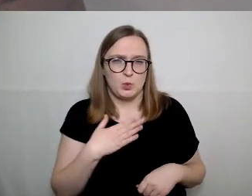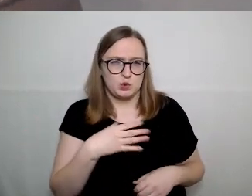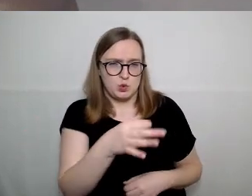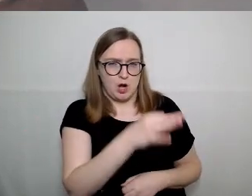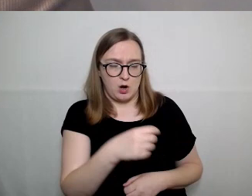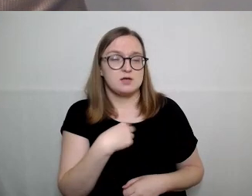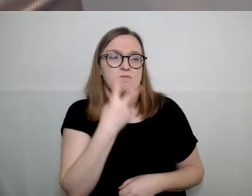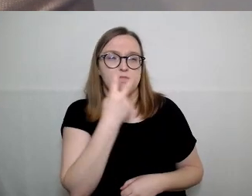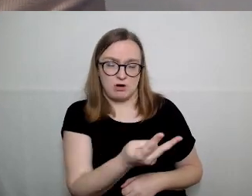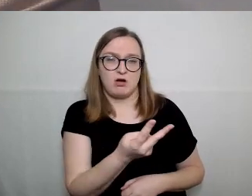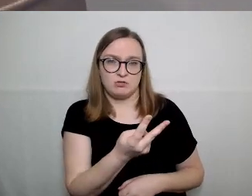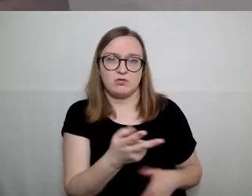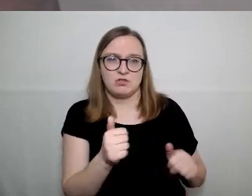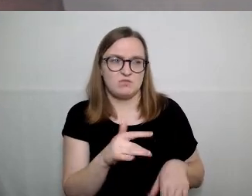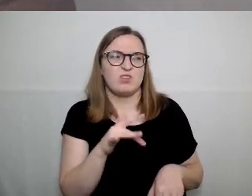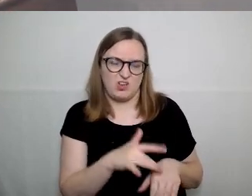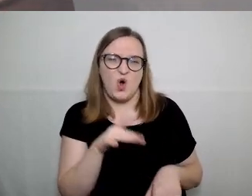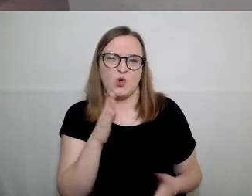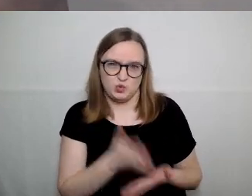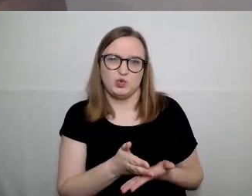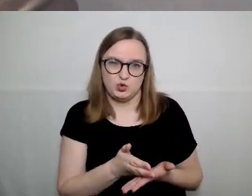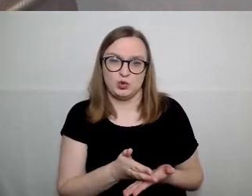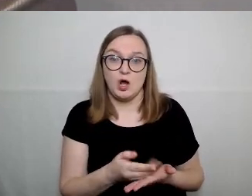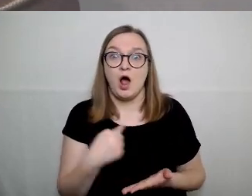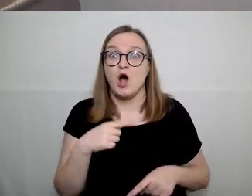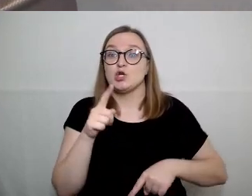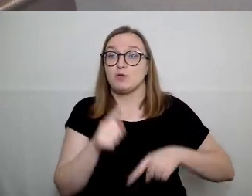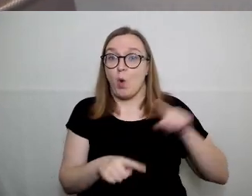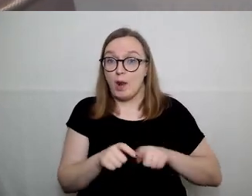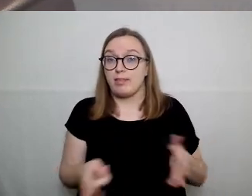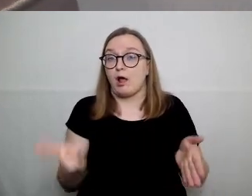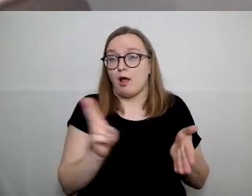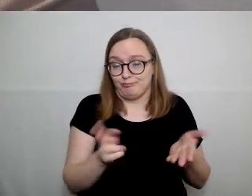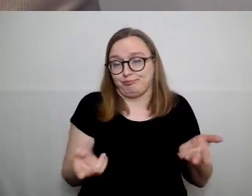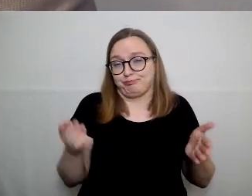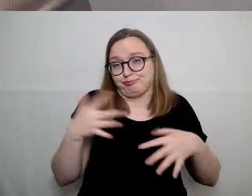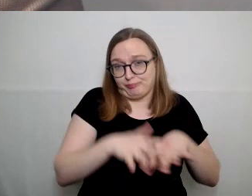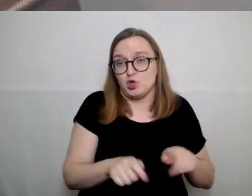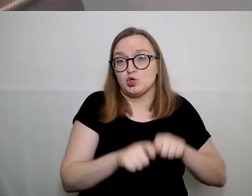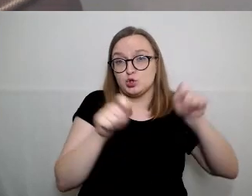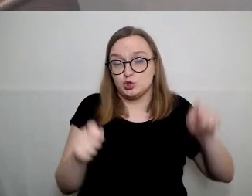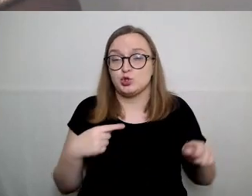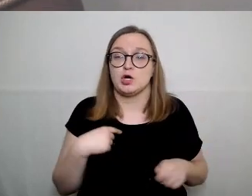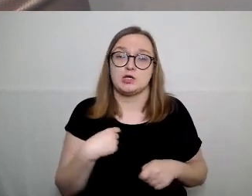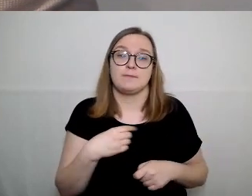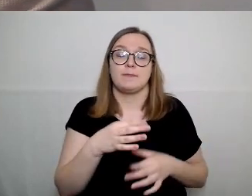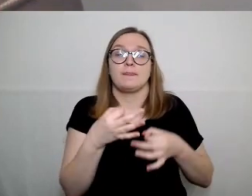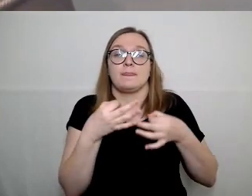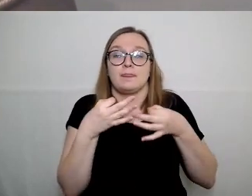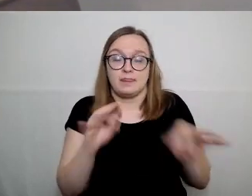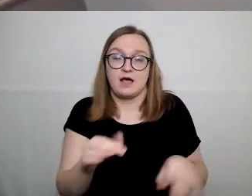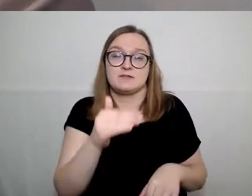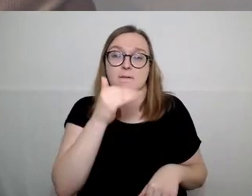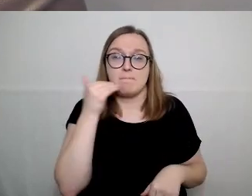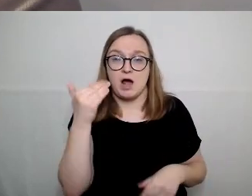gana juntamas. Kai įsiliejau į politinę ir visuminę veiklą ir tapau dar Laisvės partijos skyriaus pirmininku,